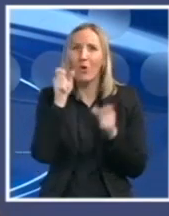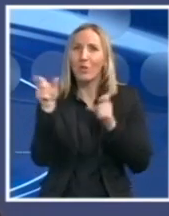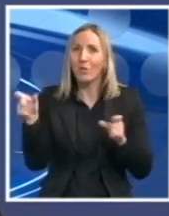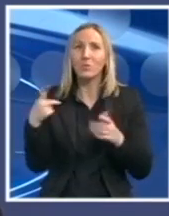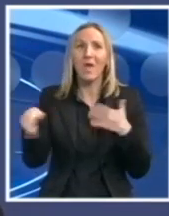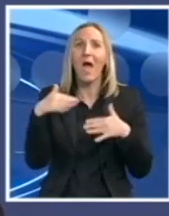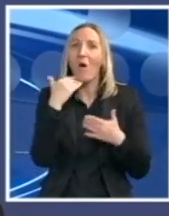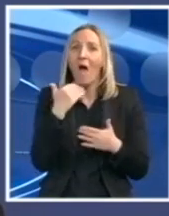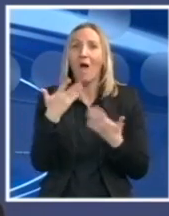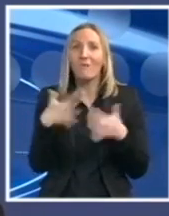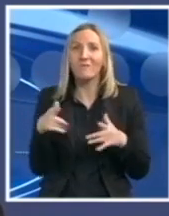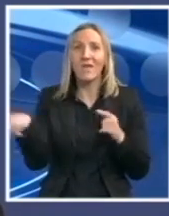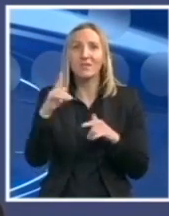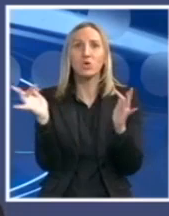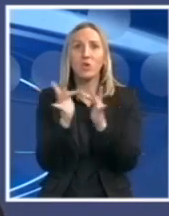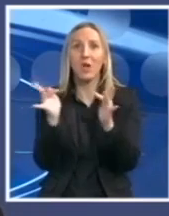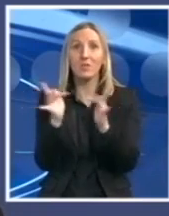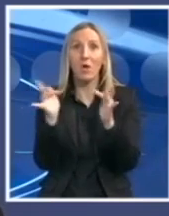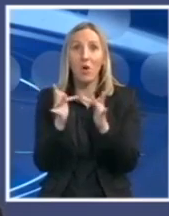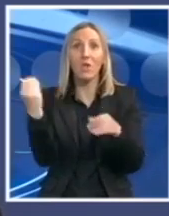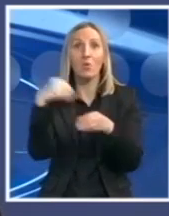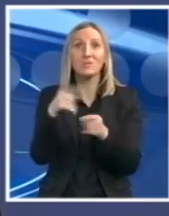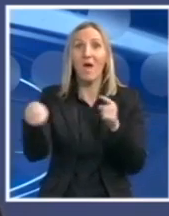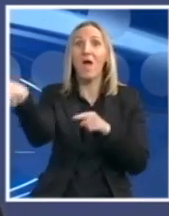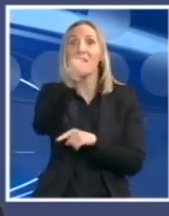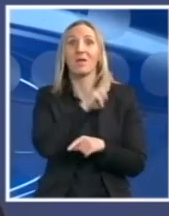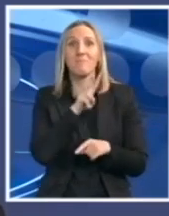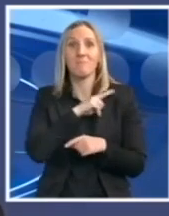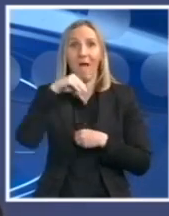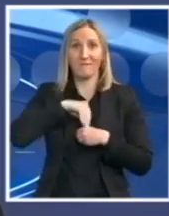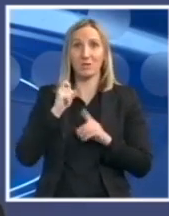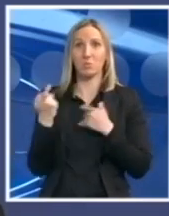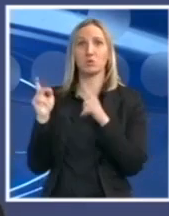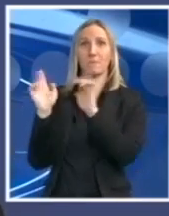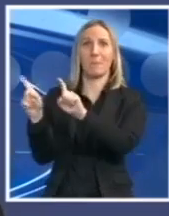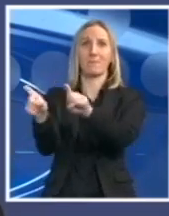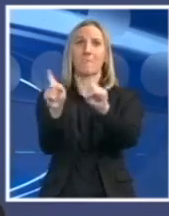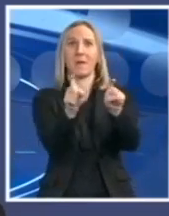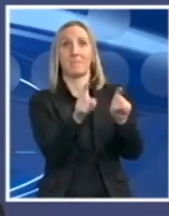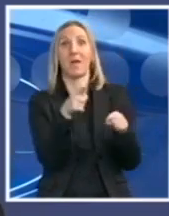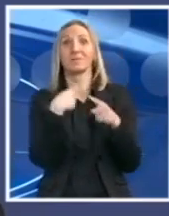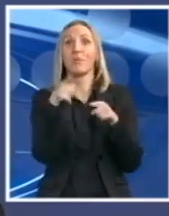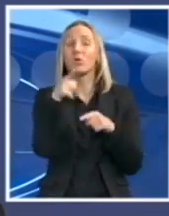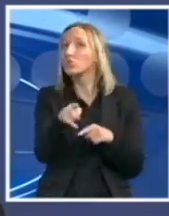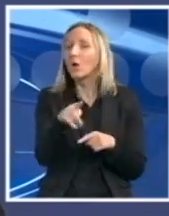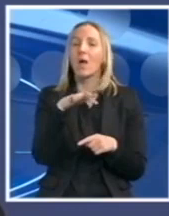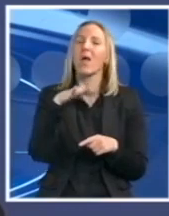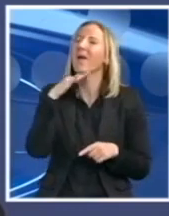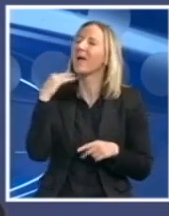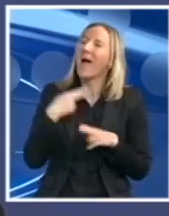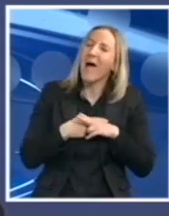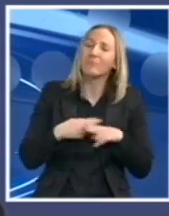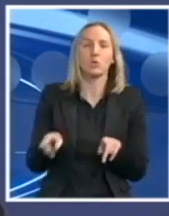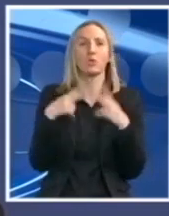kontakata koji su rezervoari infekcije. U toj situaciji je izolacija apsolutno